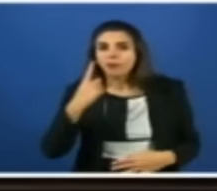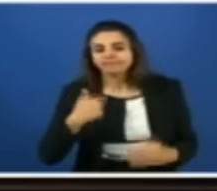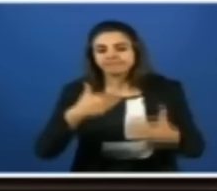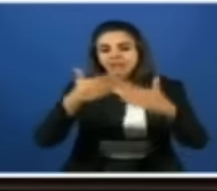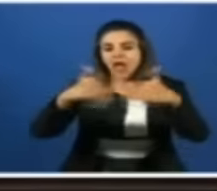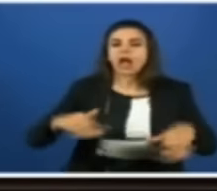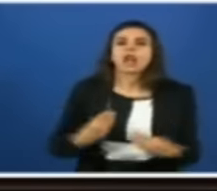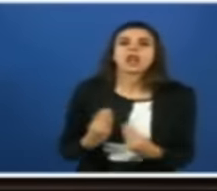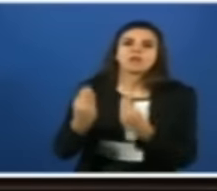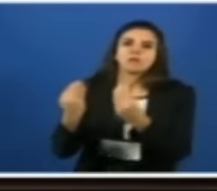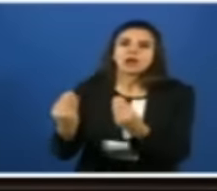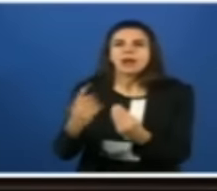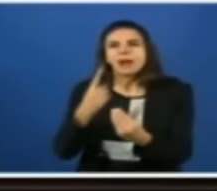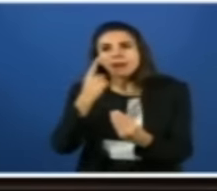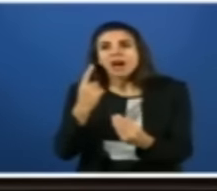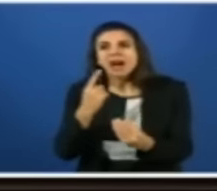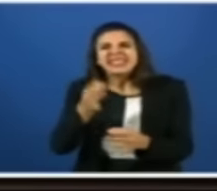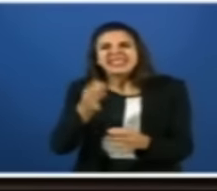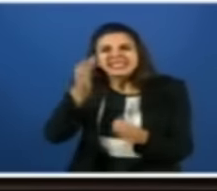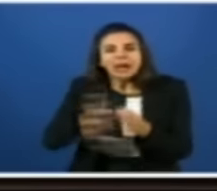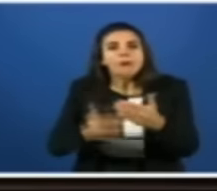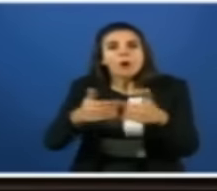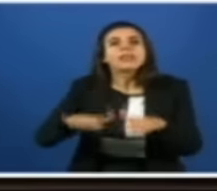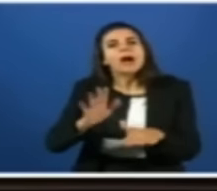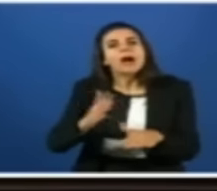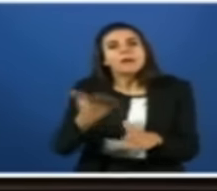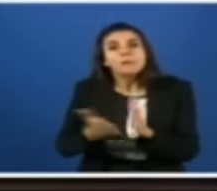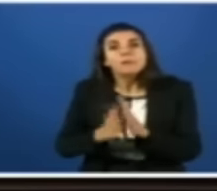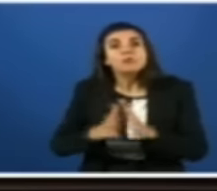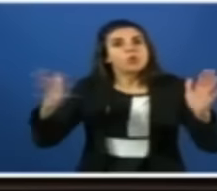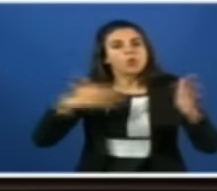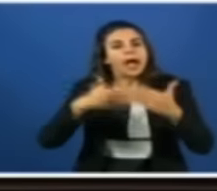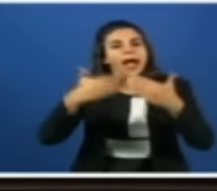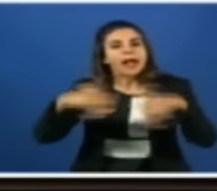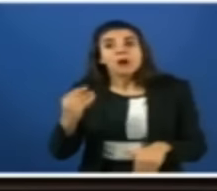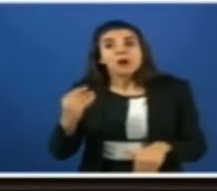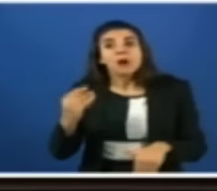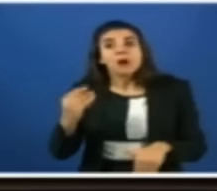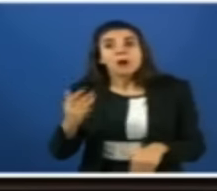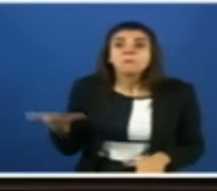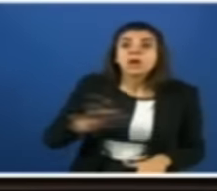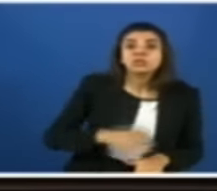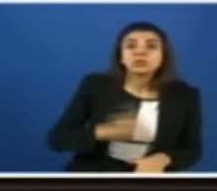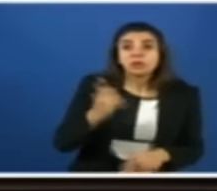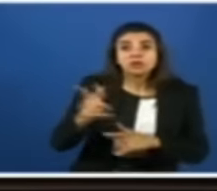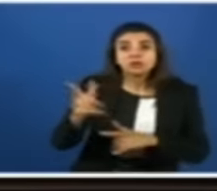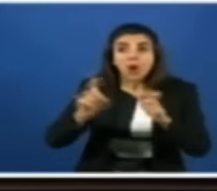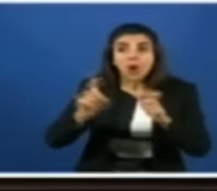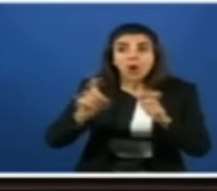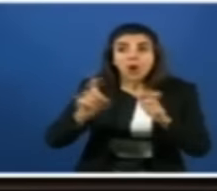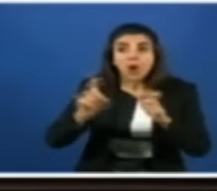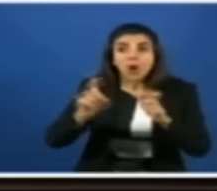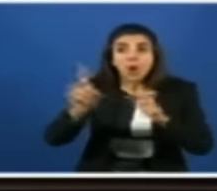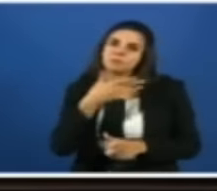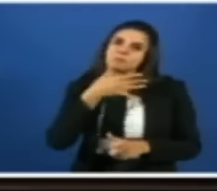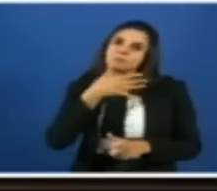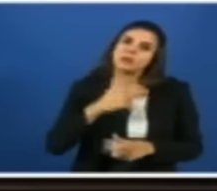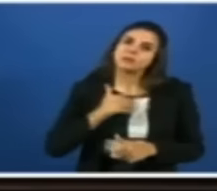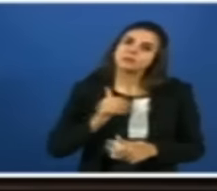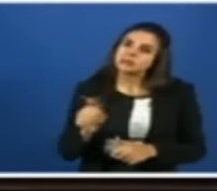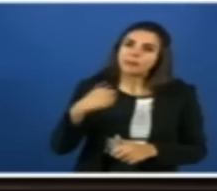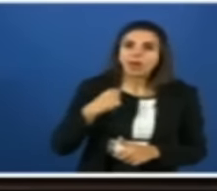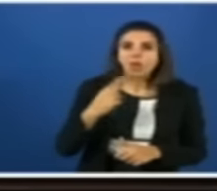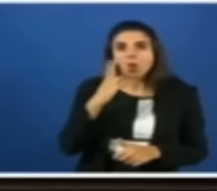önlenmiş oldu. Büyük ölçüde önledik ama başka silahlar ele geçirirlerse daha uzun menzilli, o da ayrıca